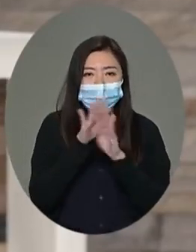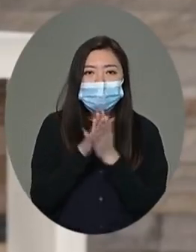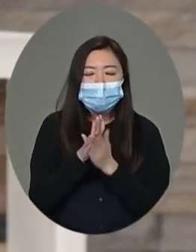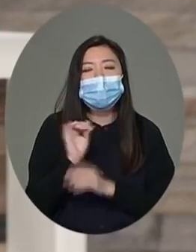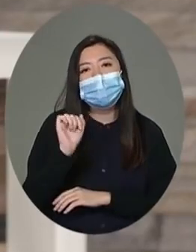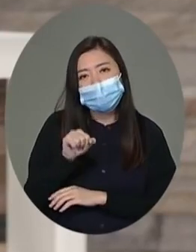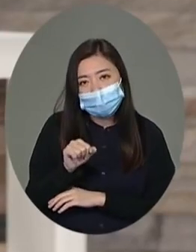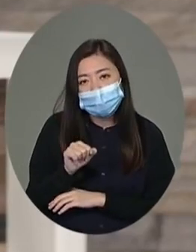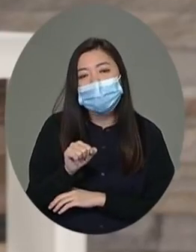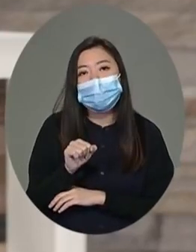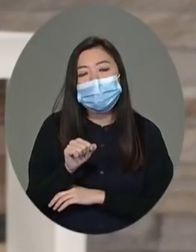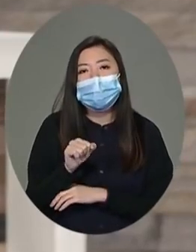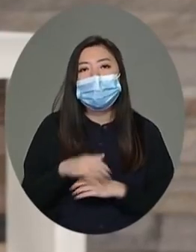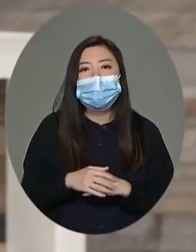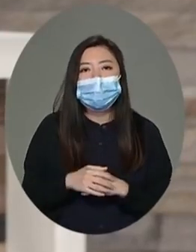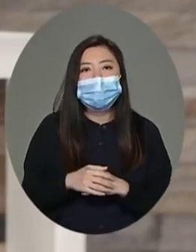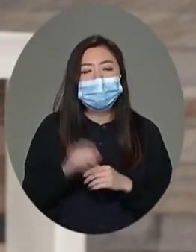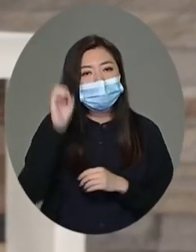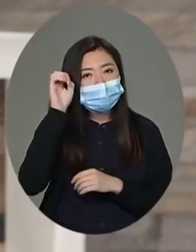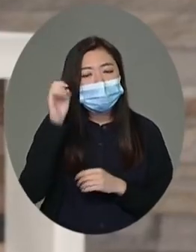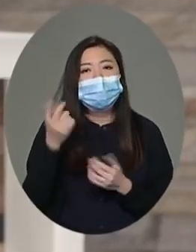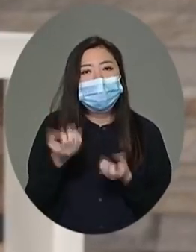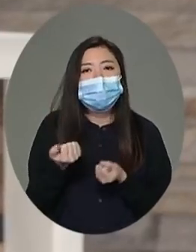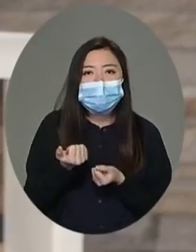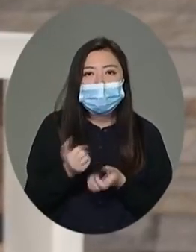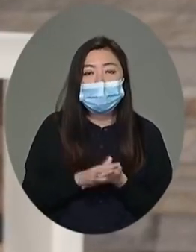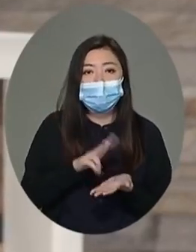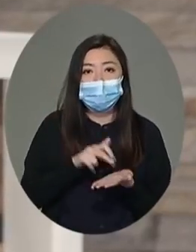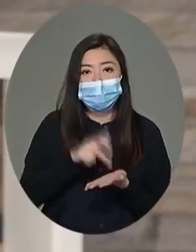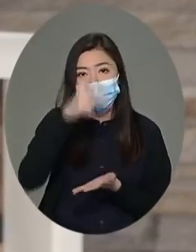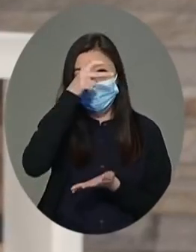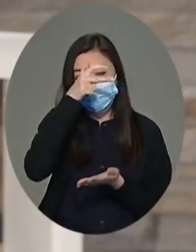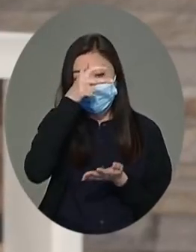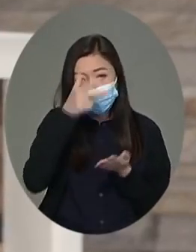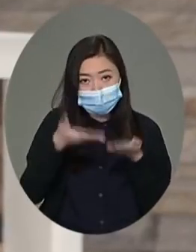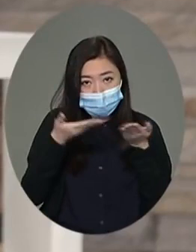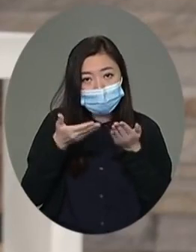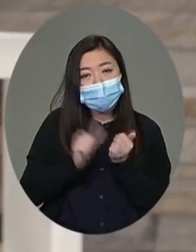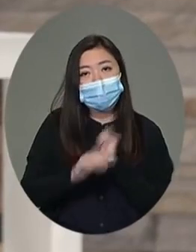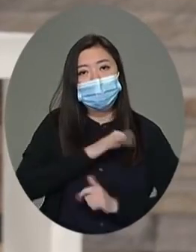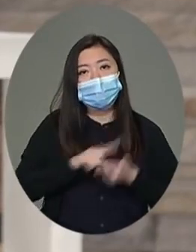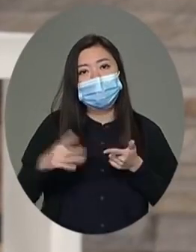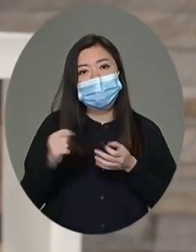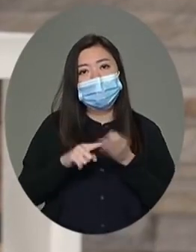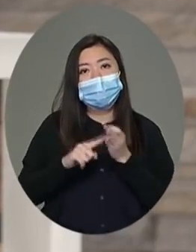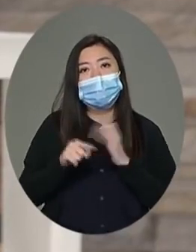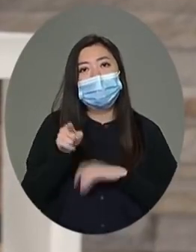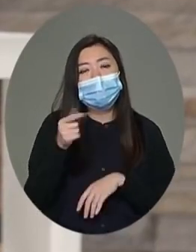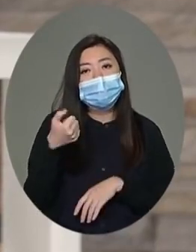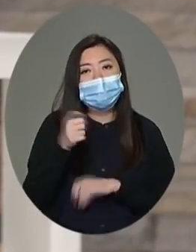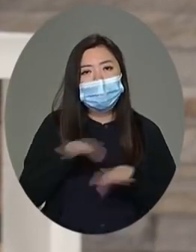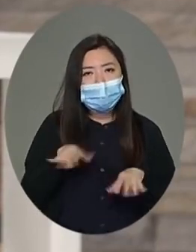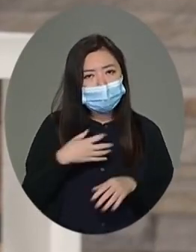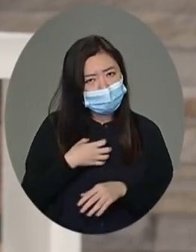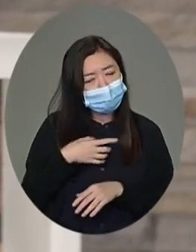或者是整體上同意審計報告的建議。立法會政府帳目委員會副主席謝偉俊形容，今